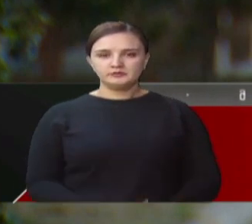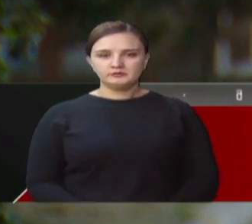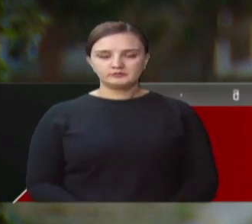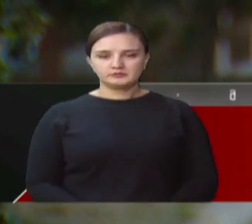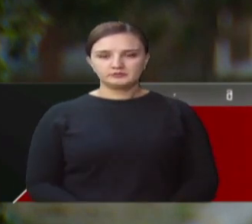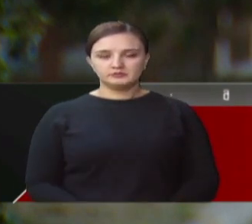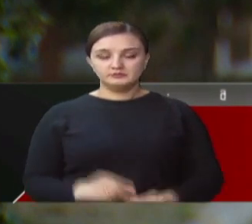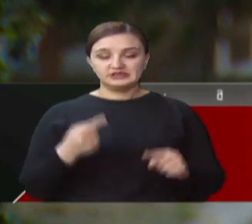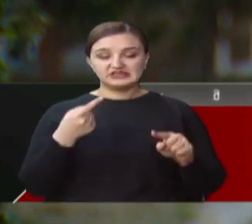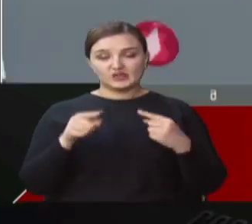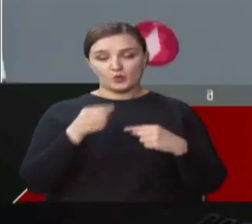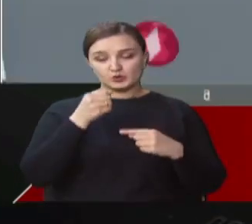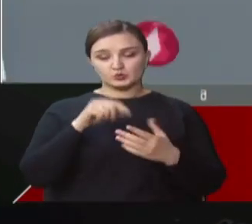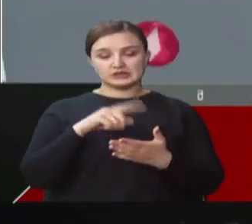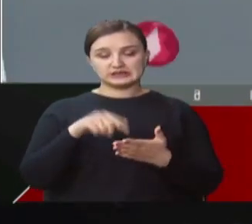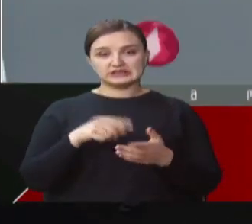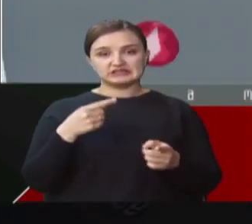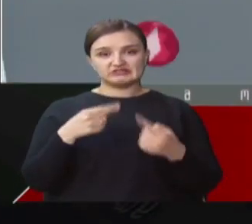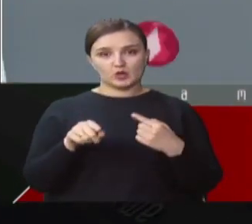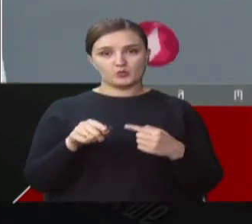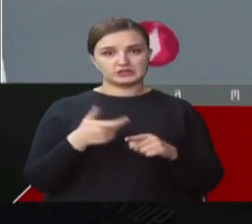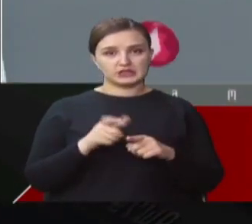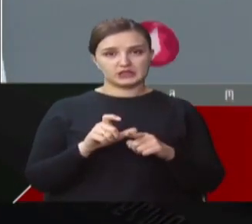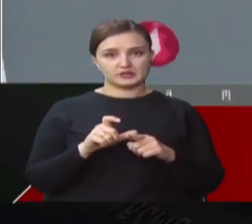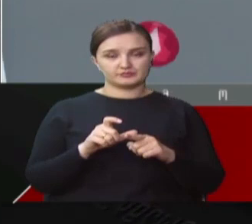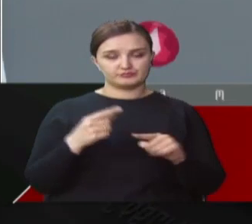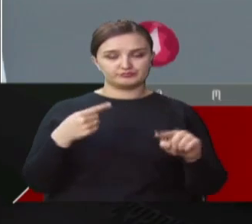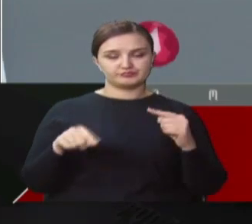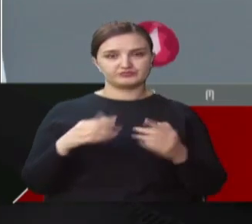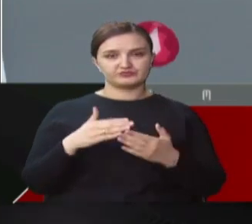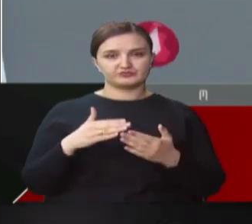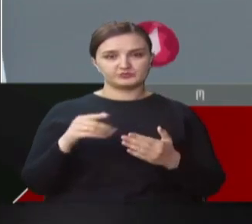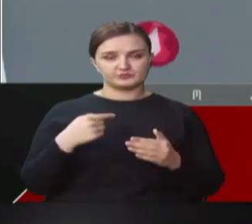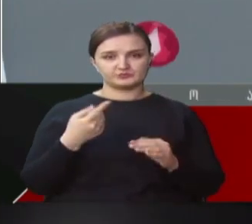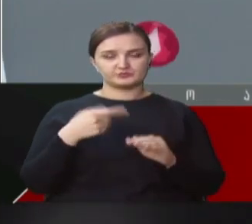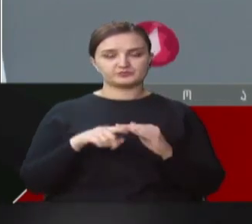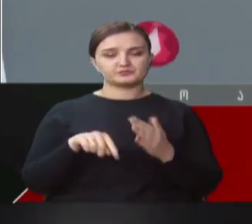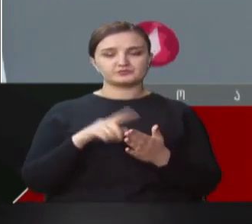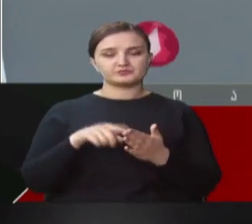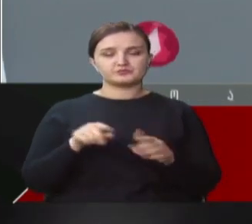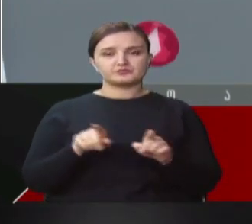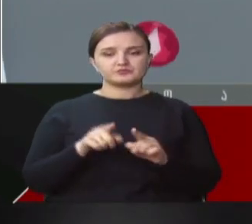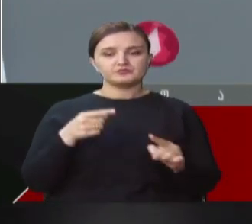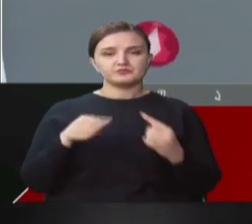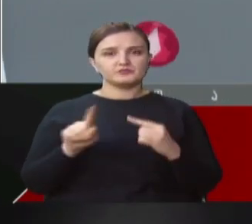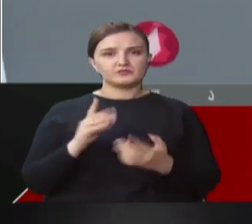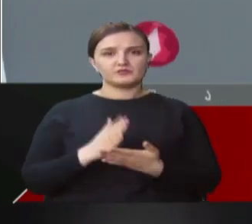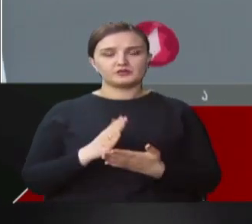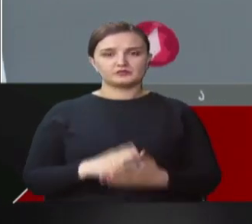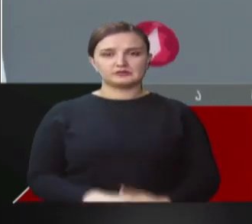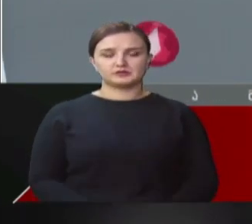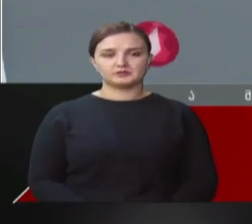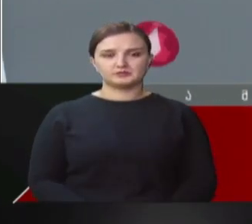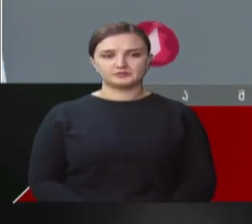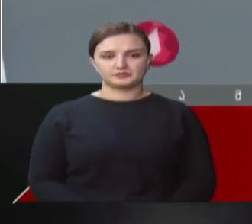გააგრძელებს ამ მიმართულებით. დიდია და სწორედ აქედან გამომდინარე დავსვი ეს შეკითხვა, რაზე მეტყველებს ასეთი დიდი სხვაობა? დიდი, ხო.